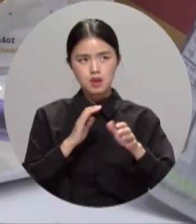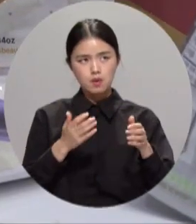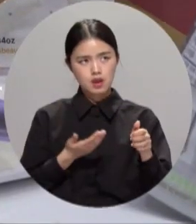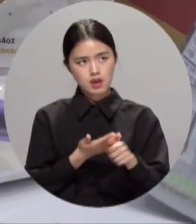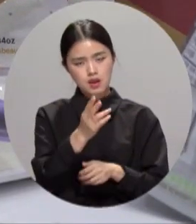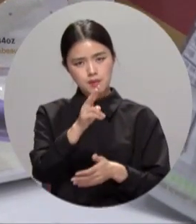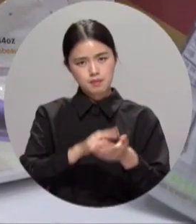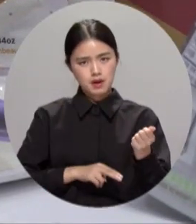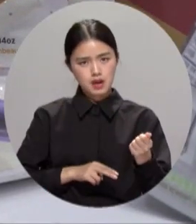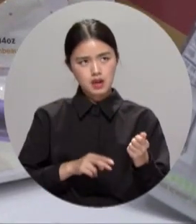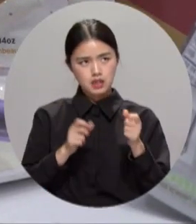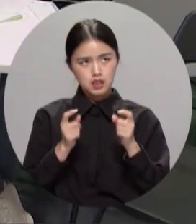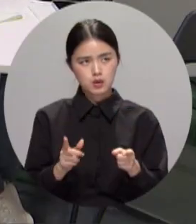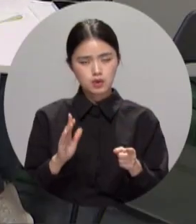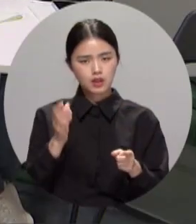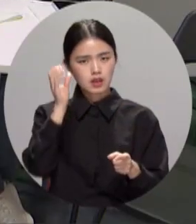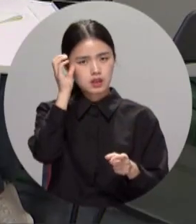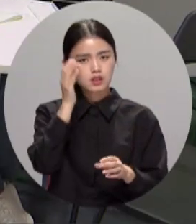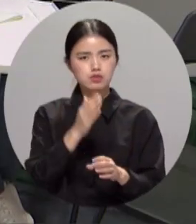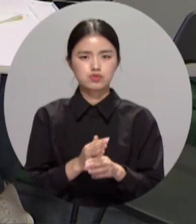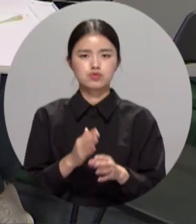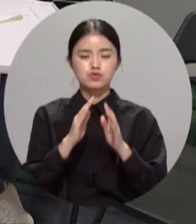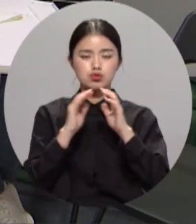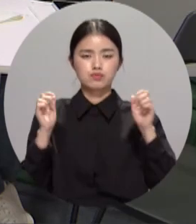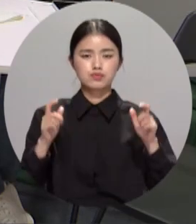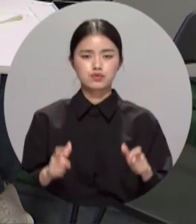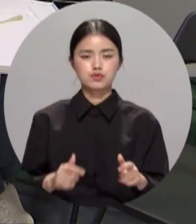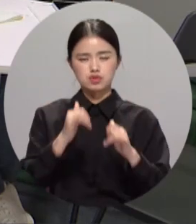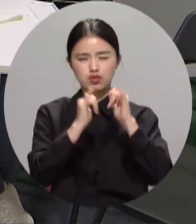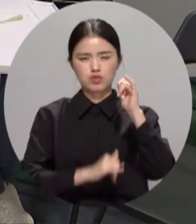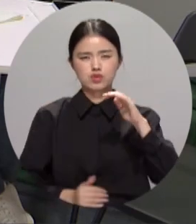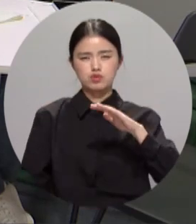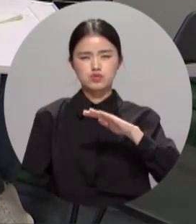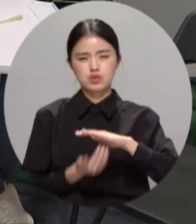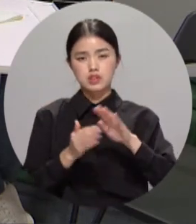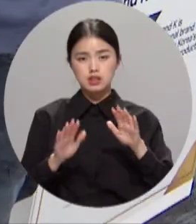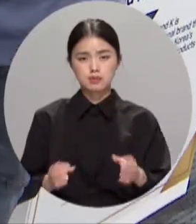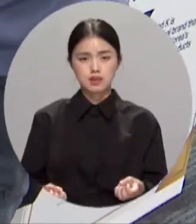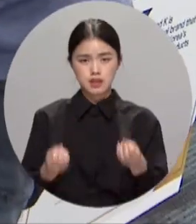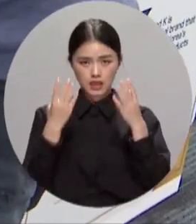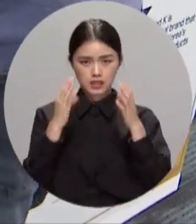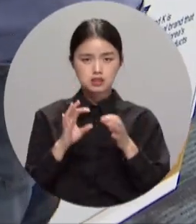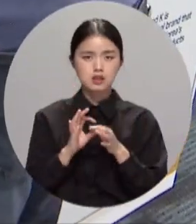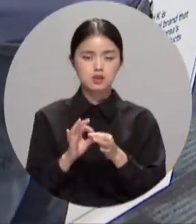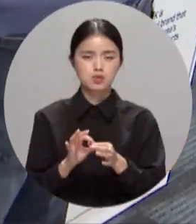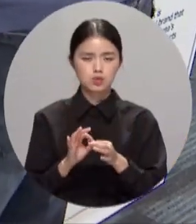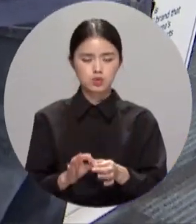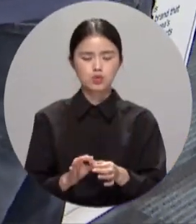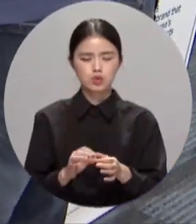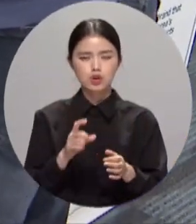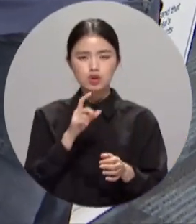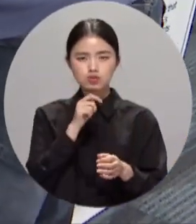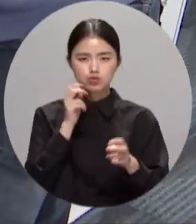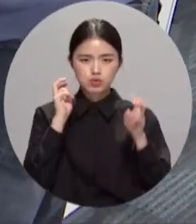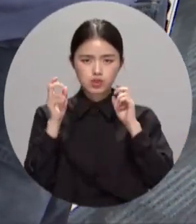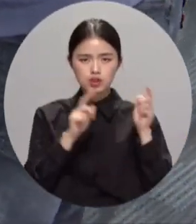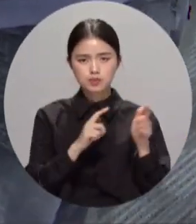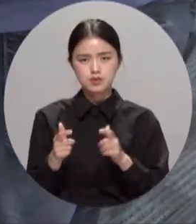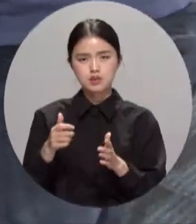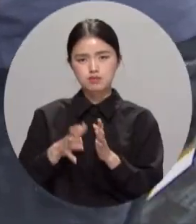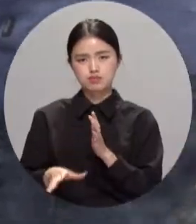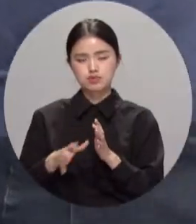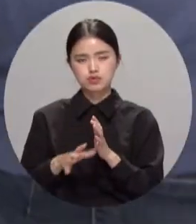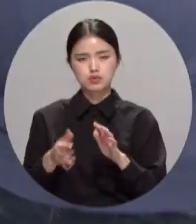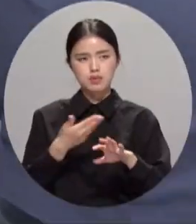기회가 되기를 바라고 있습니다. 전라북도는 역대 최대 규모인 이번 행사를 통해 도내 중소기업들의 제품을 해외